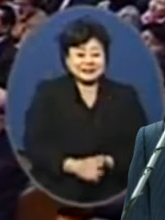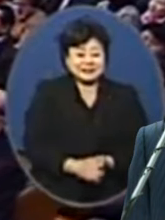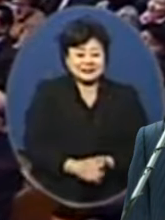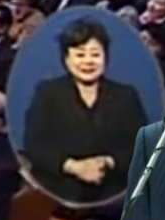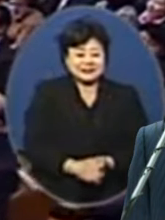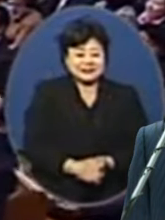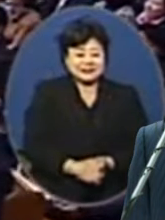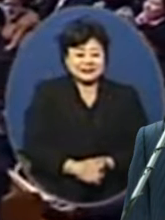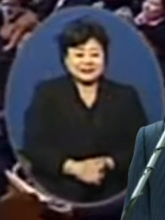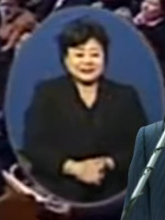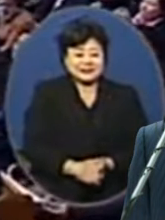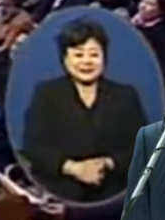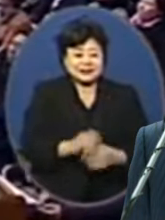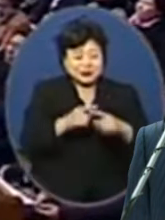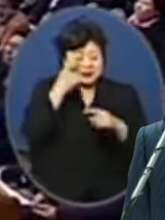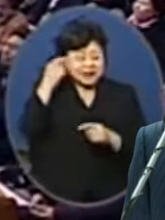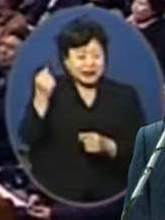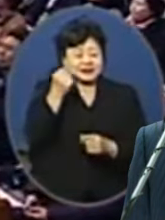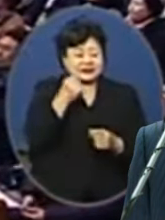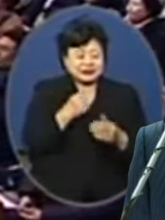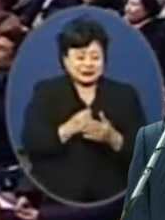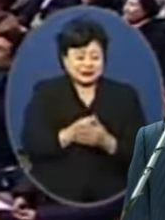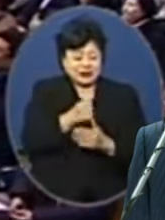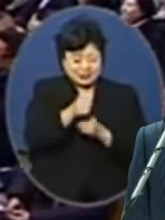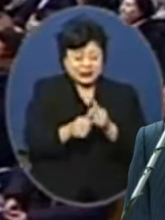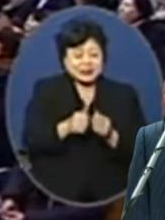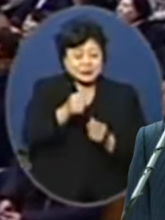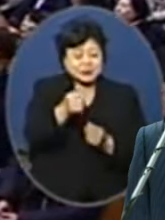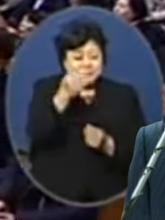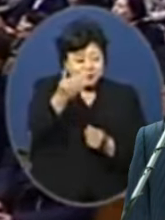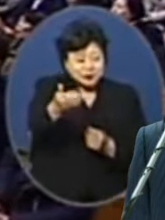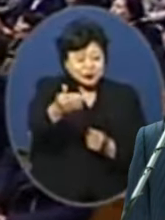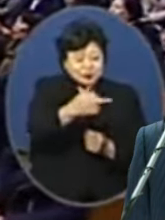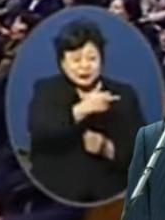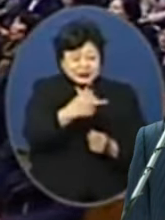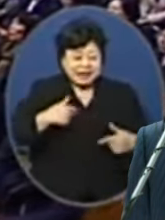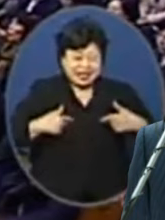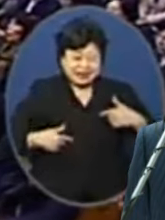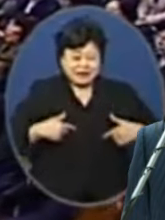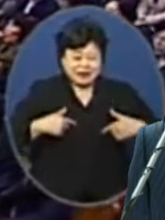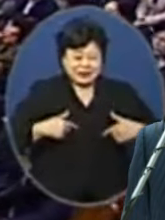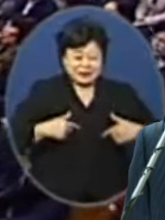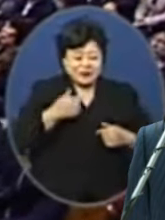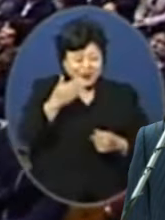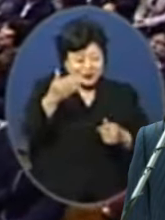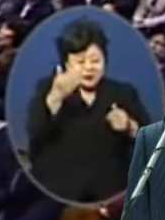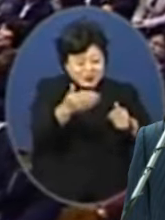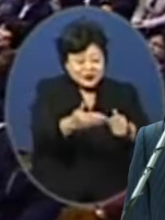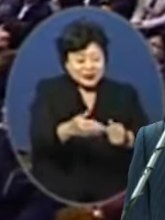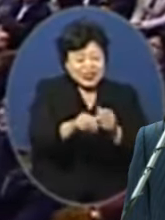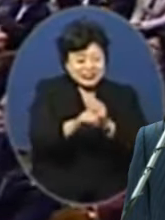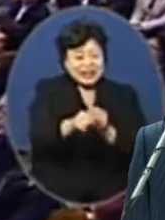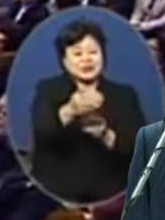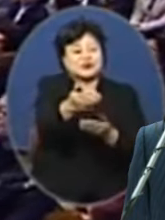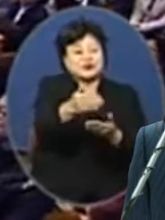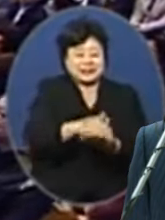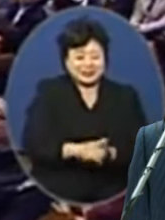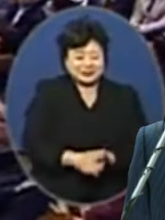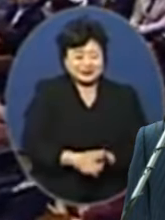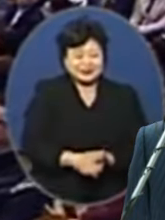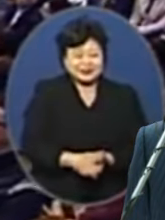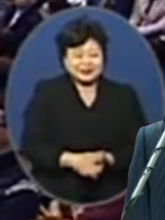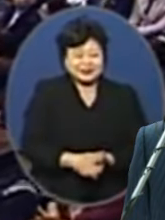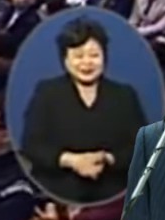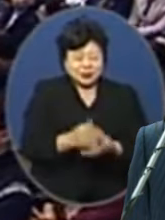아멘 그러한 긍정적인 태도를 가지게 되면 하나님은 여러분을 크게 기뻐하시고 여러분에게 상을 주실 것입니다